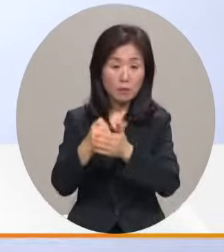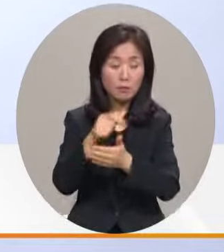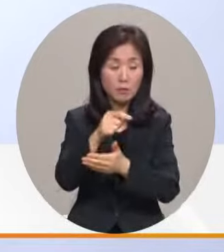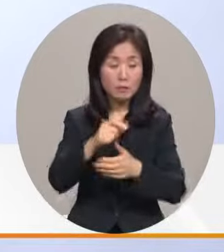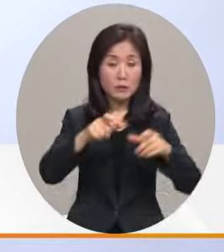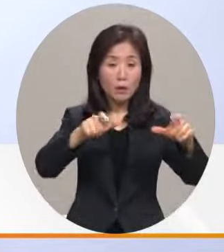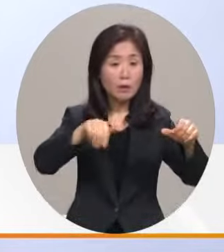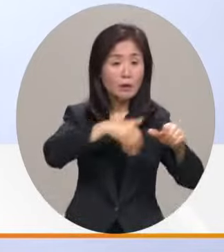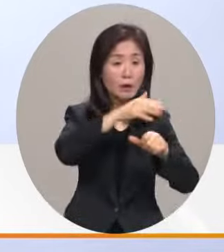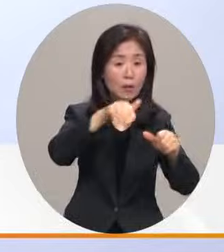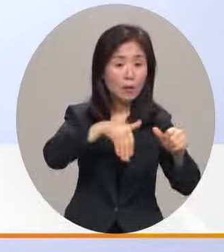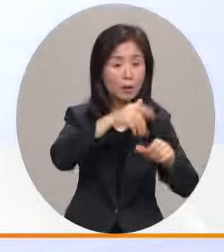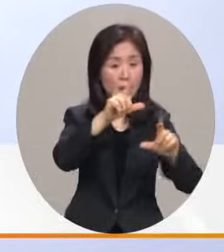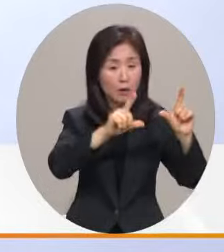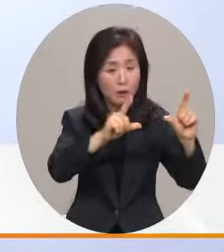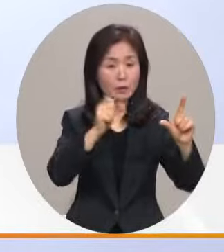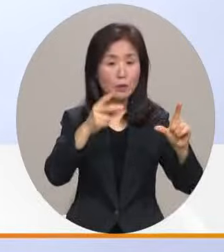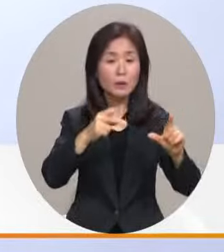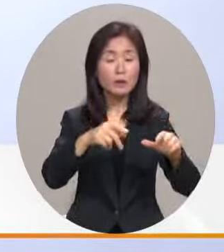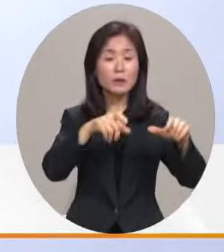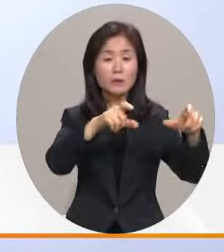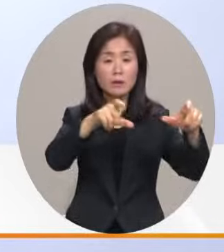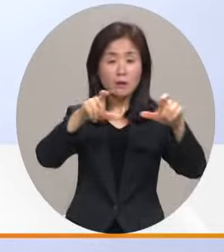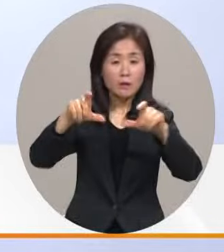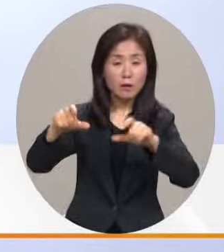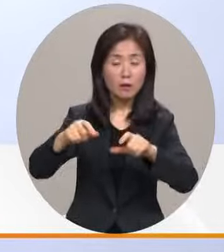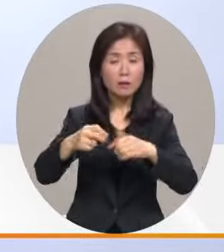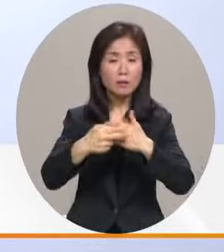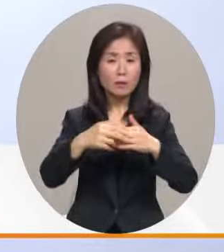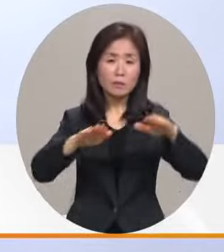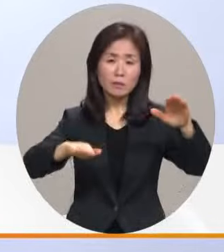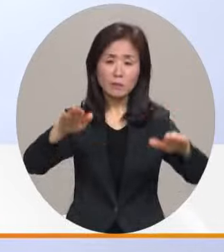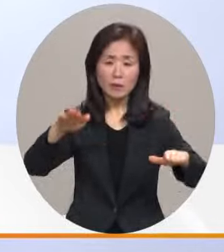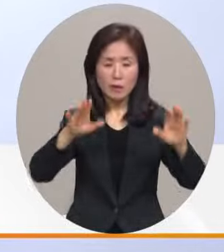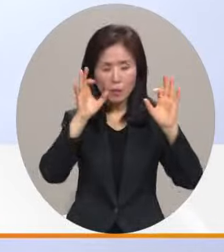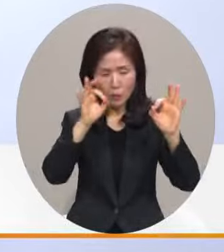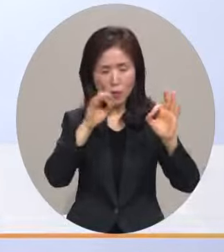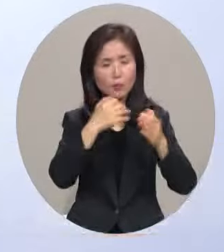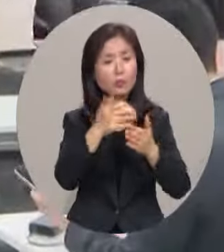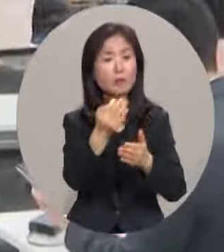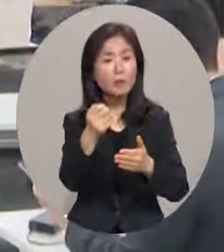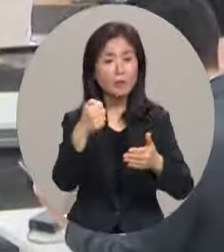인프라의 현황이라든지 지역 간 의료 격차를 고려를 하게 될 것입니다.